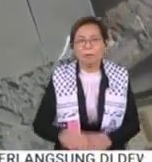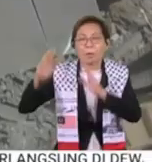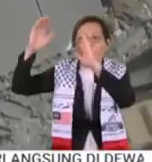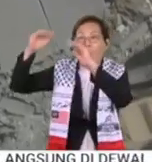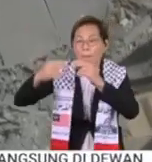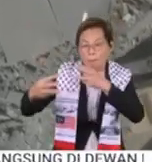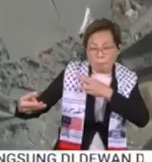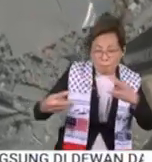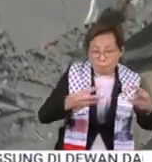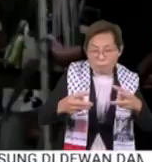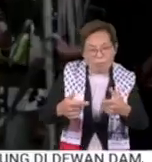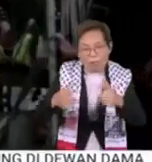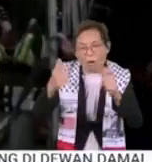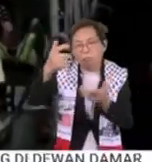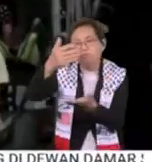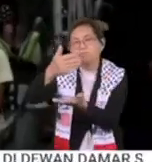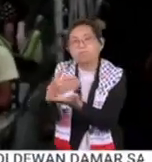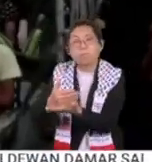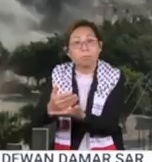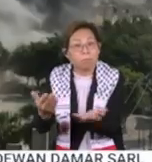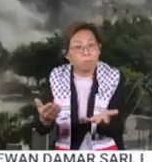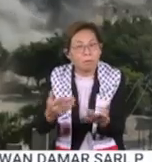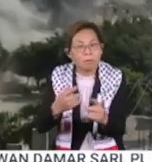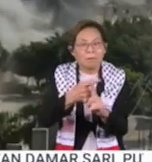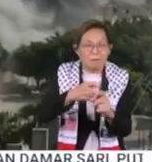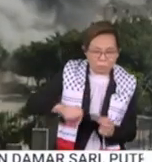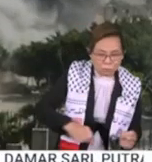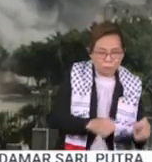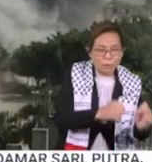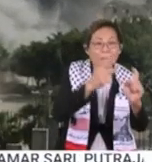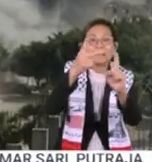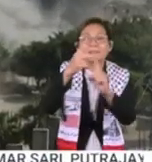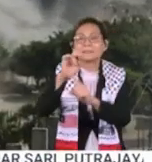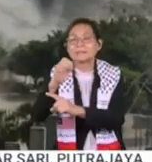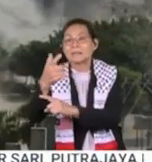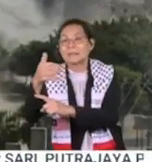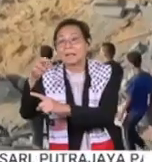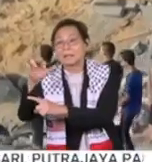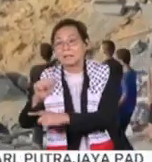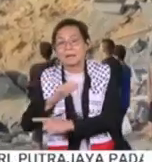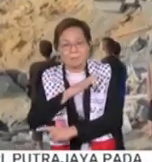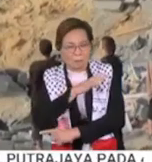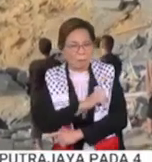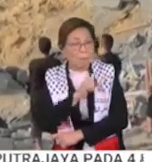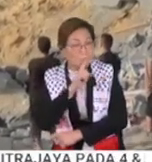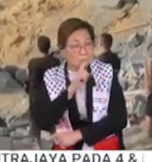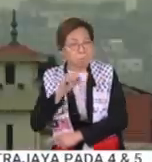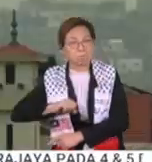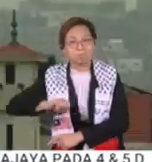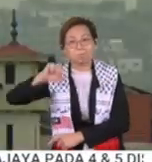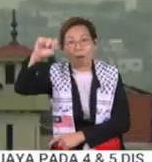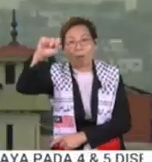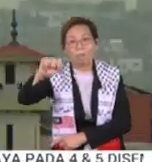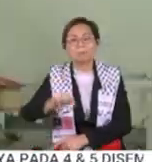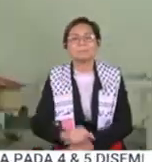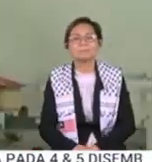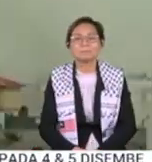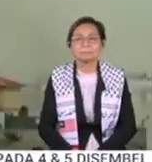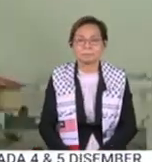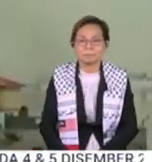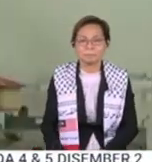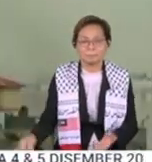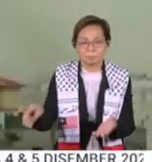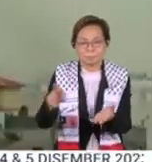Semoga peperangan ini segera berakhir. Dari sungai ke segara, Palestin pasti merdeka. Adliyah